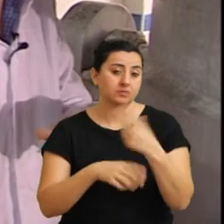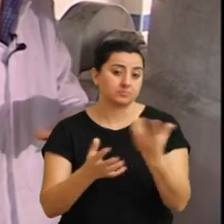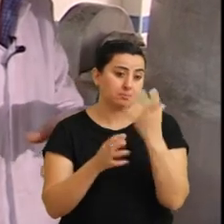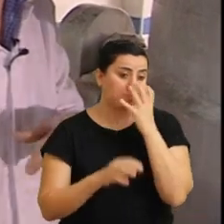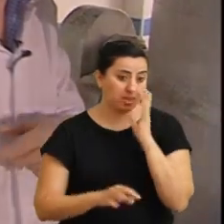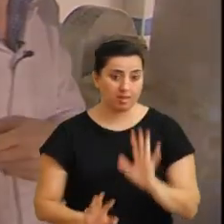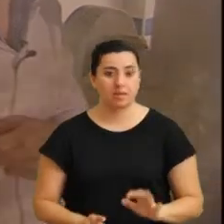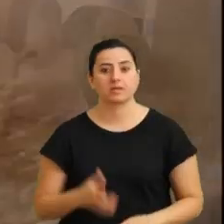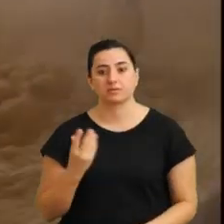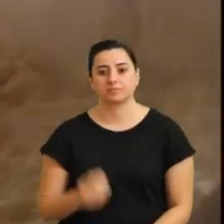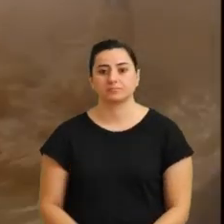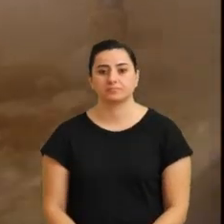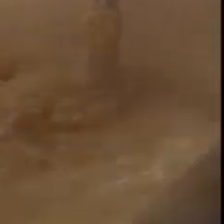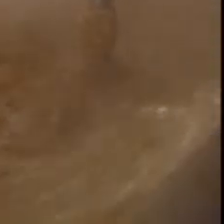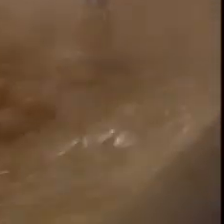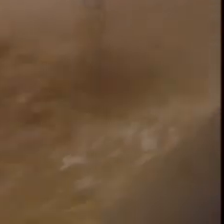Onu bekleyeceğiz.